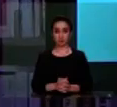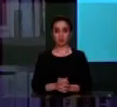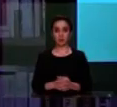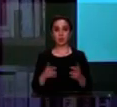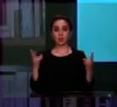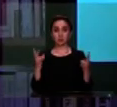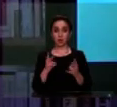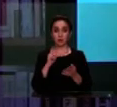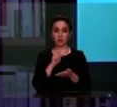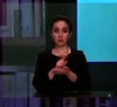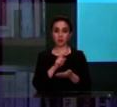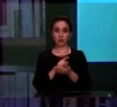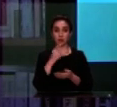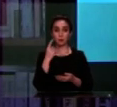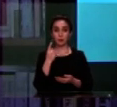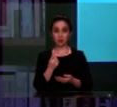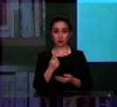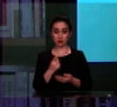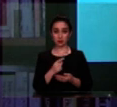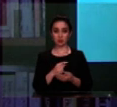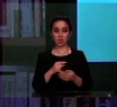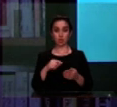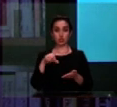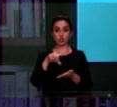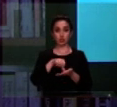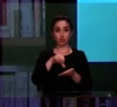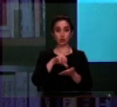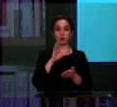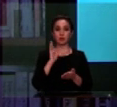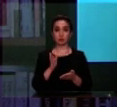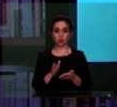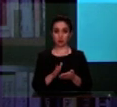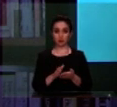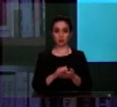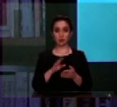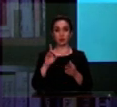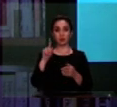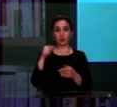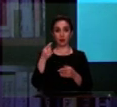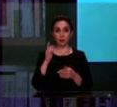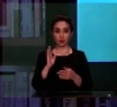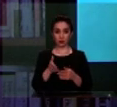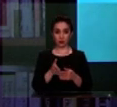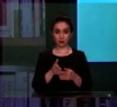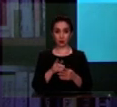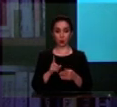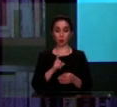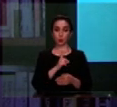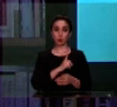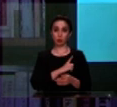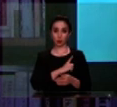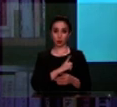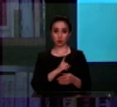Zarur vazifalardan biridir. Ishtirok etadi. Talab qiladi.